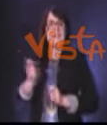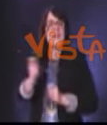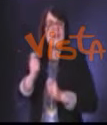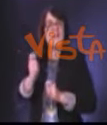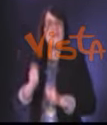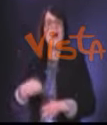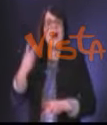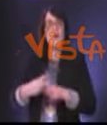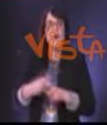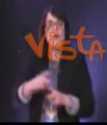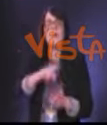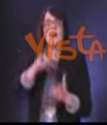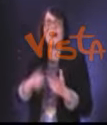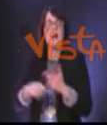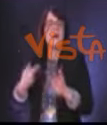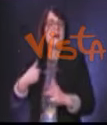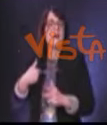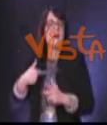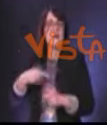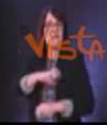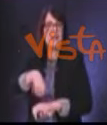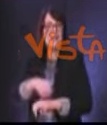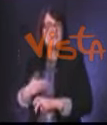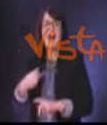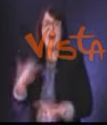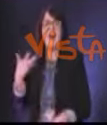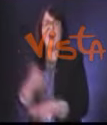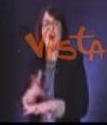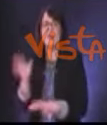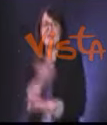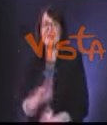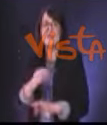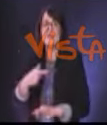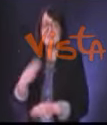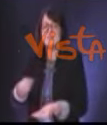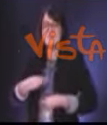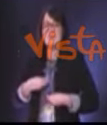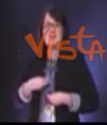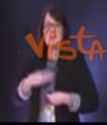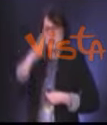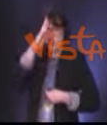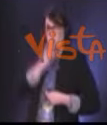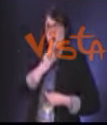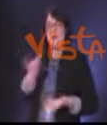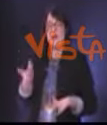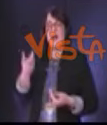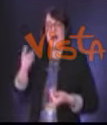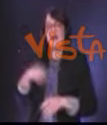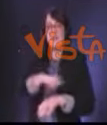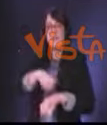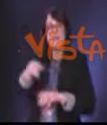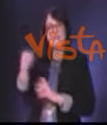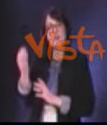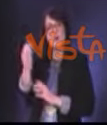cittadinanza, ma io non c'entro. Ho detto, mi hanno investito di un incarico. Il ministro stamattina mi ha voluto vedere dei beni